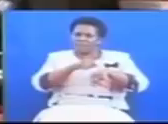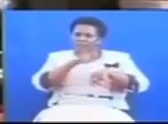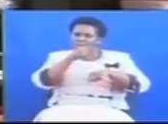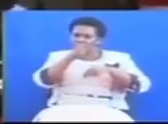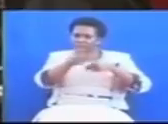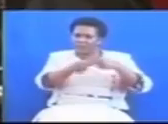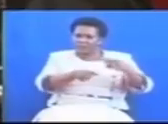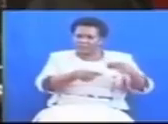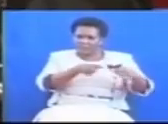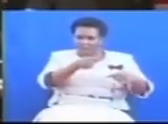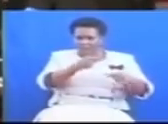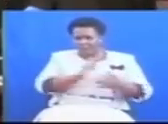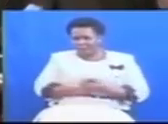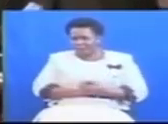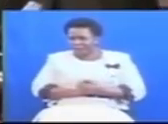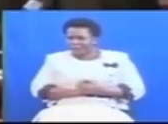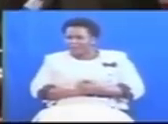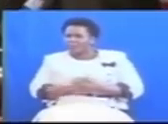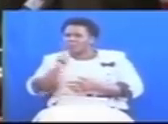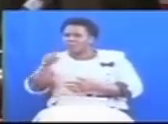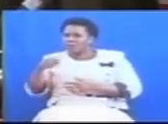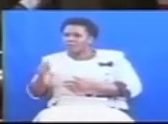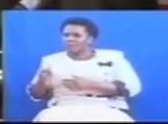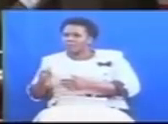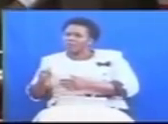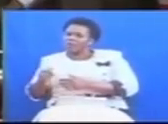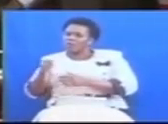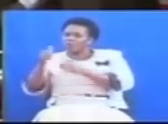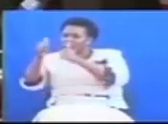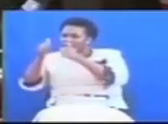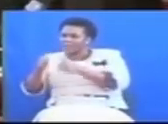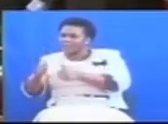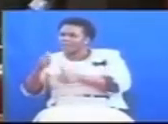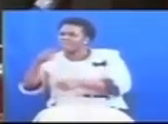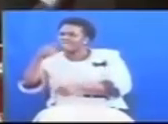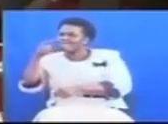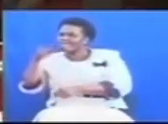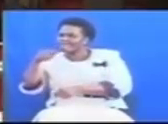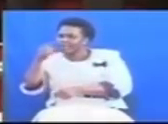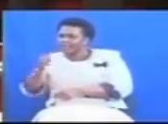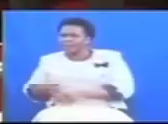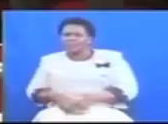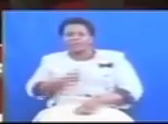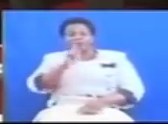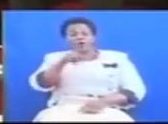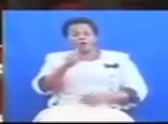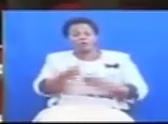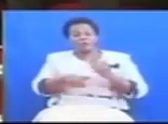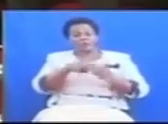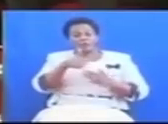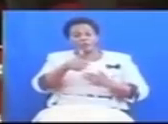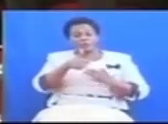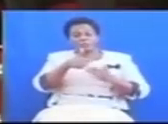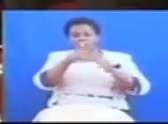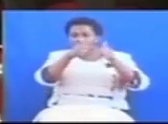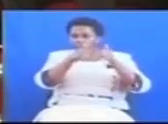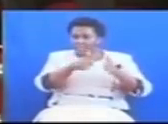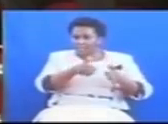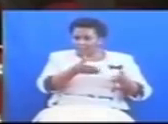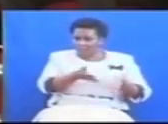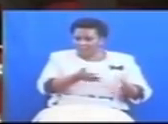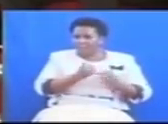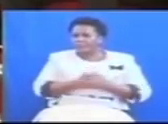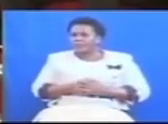Shilembi, msimamizi Shida Masamba na timu nzima ya Bunge Channel. Tunawashukuru sana kwa kuwa nasi hadi wakati